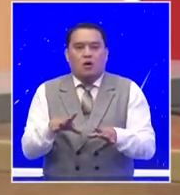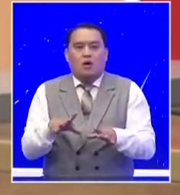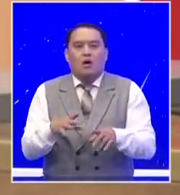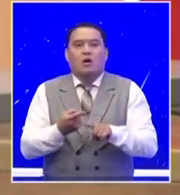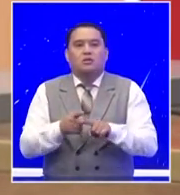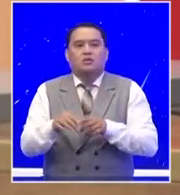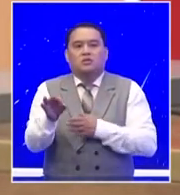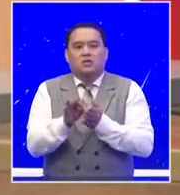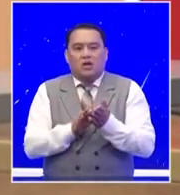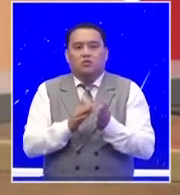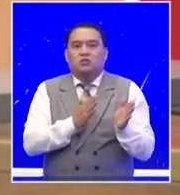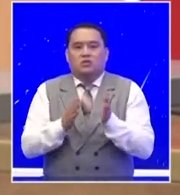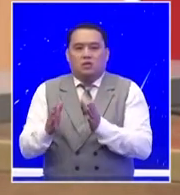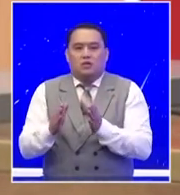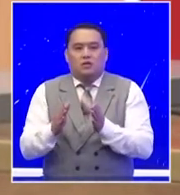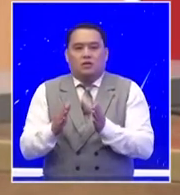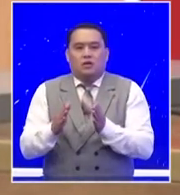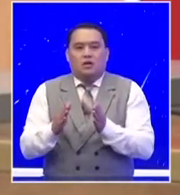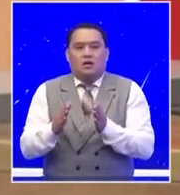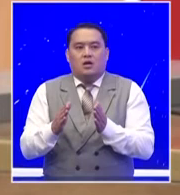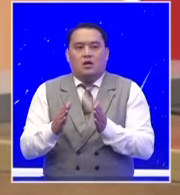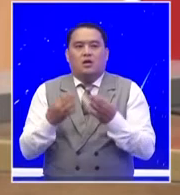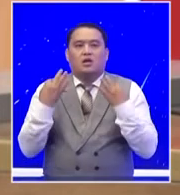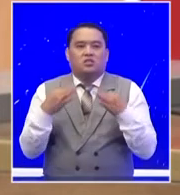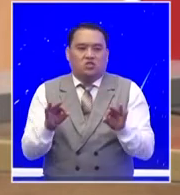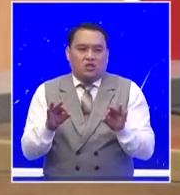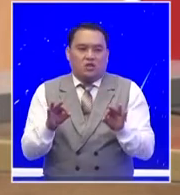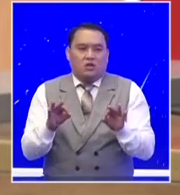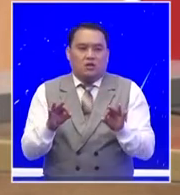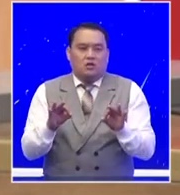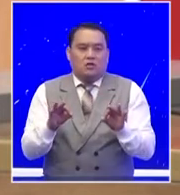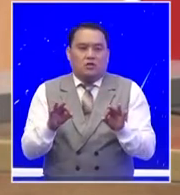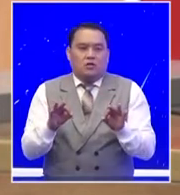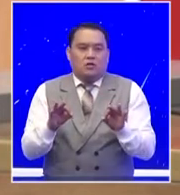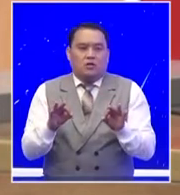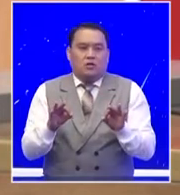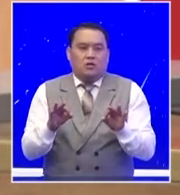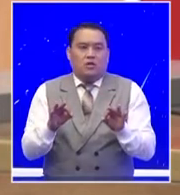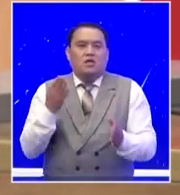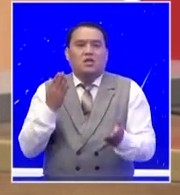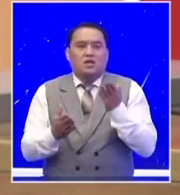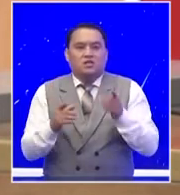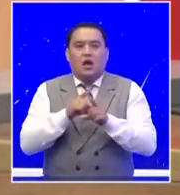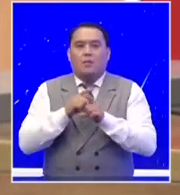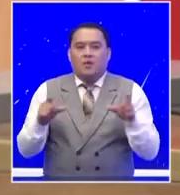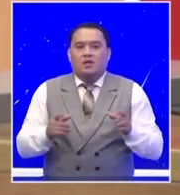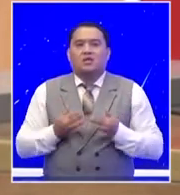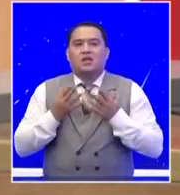тогда сразу система ему выдаст электронные разрешения со штрих-кодом уникальным. А если объект,